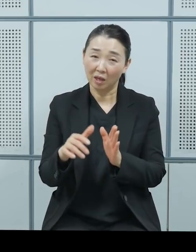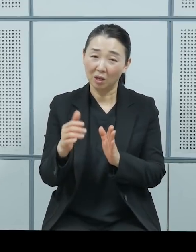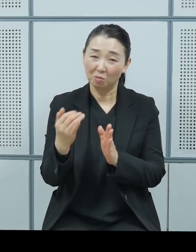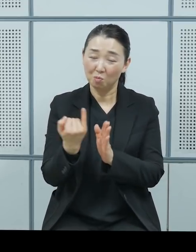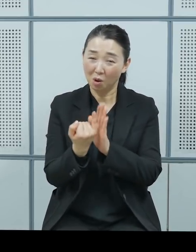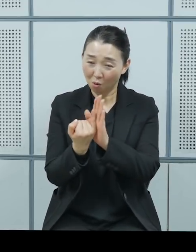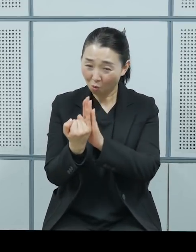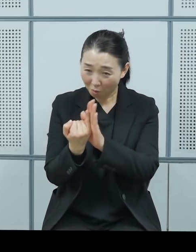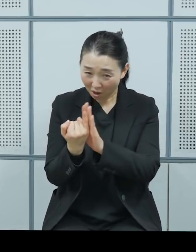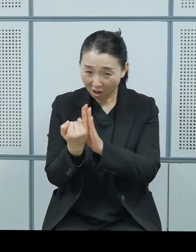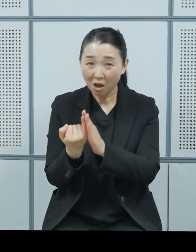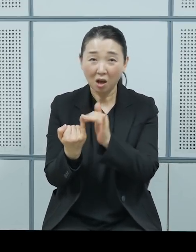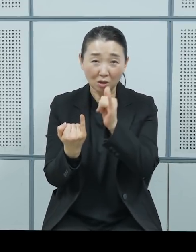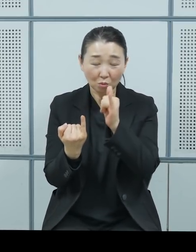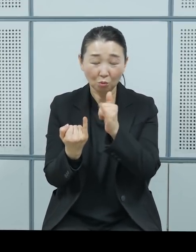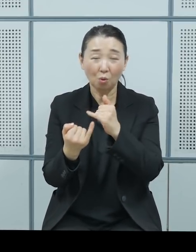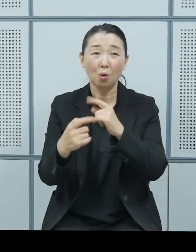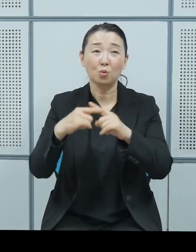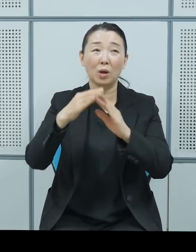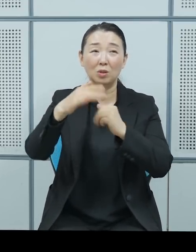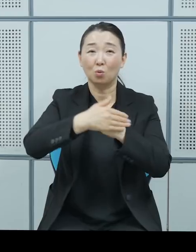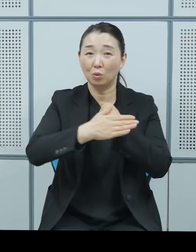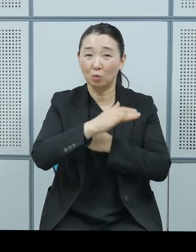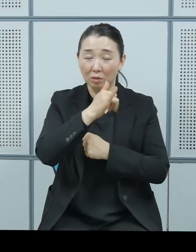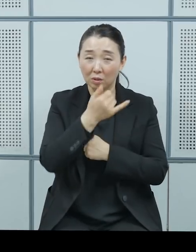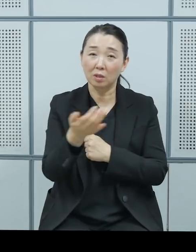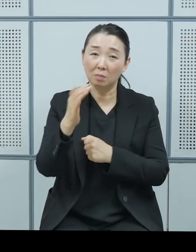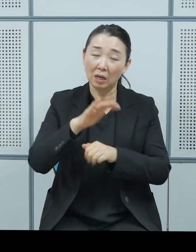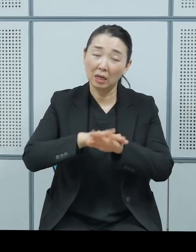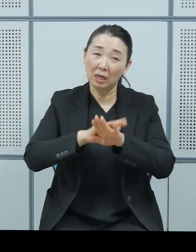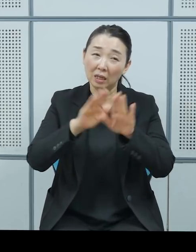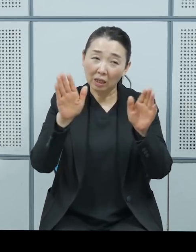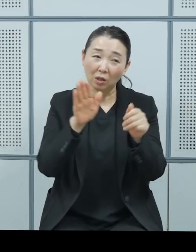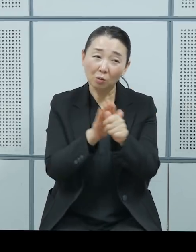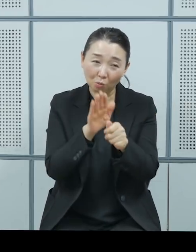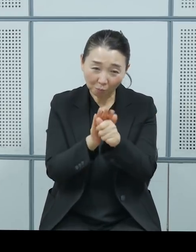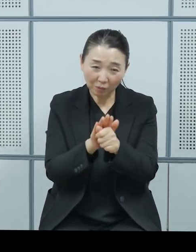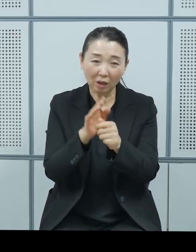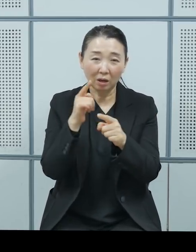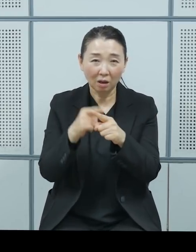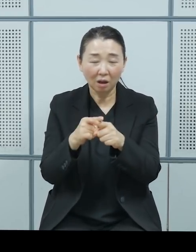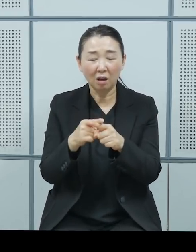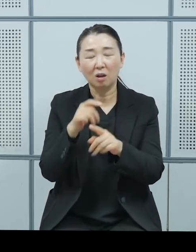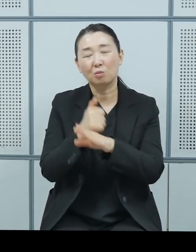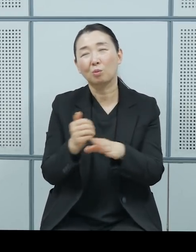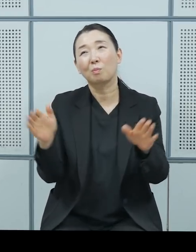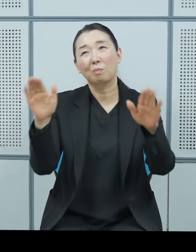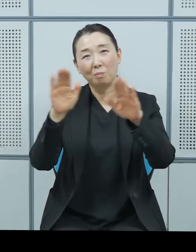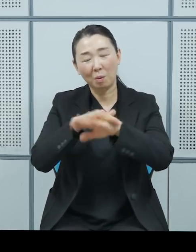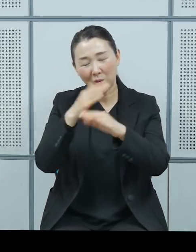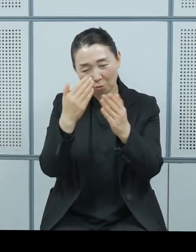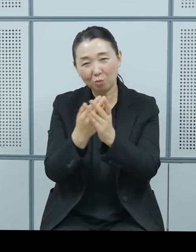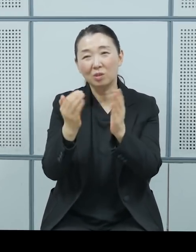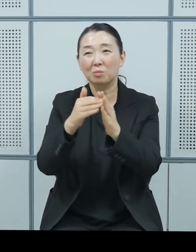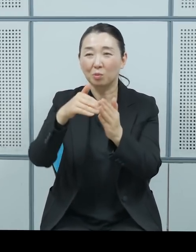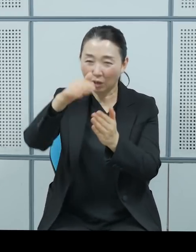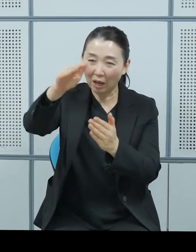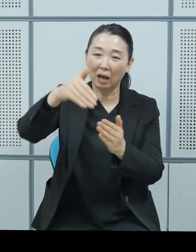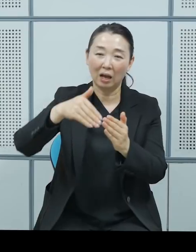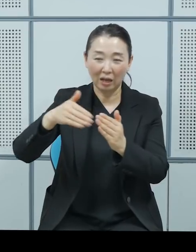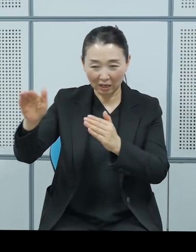분들도 계시고 교회에서도 손길이 있었겠지만 낮에는 그렇게 다 도와주다가도 결국은 저녁 밤이 되면 다 각자 돌아가고